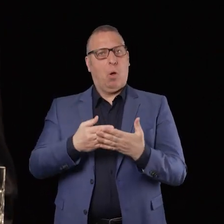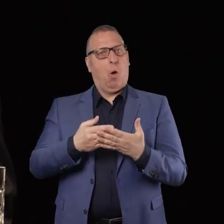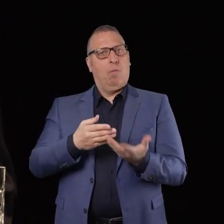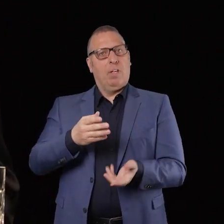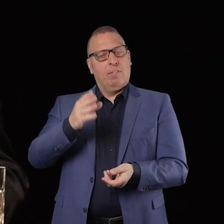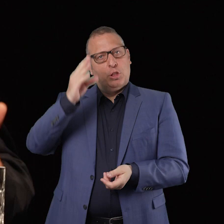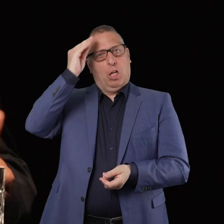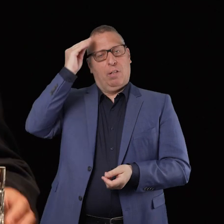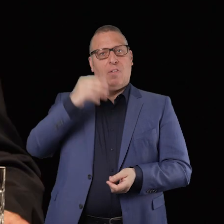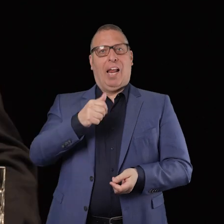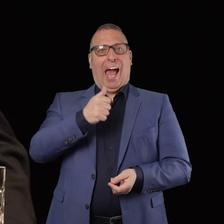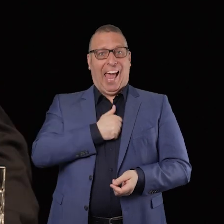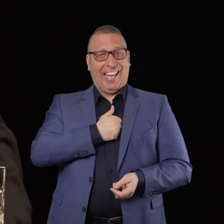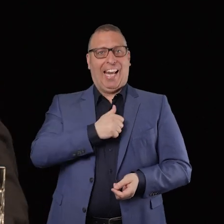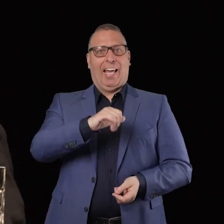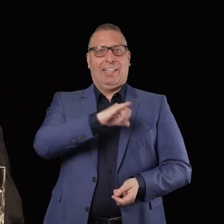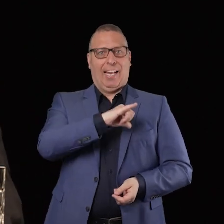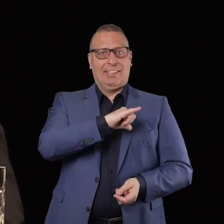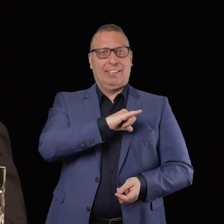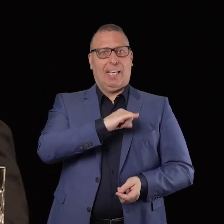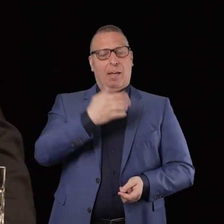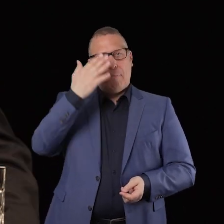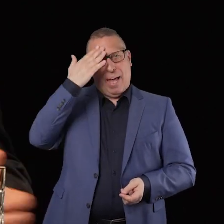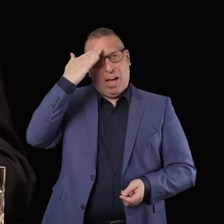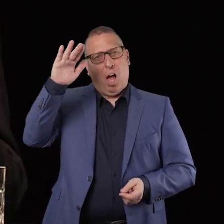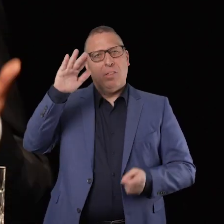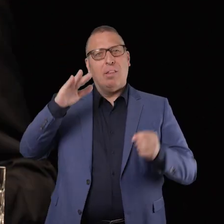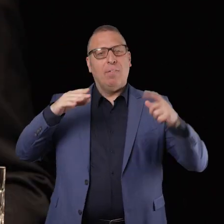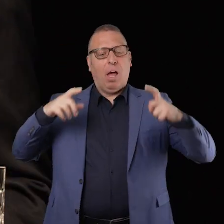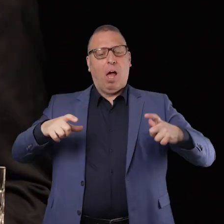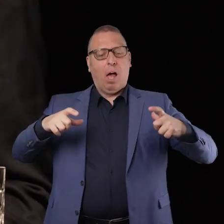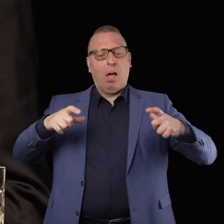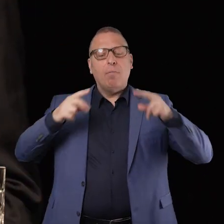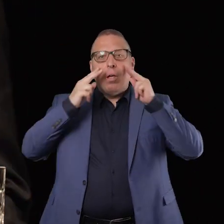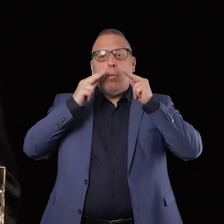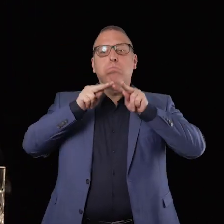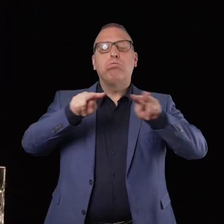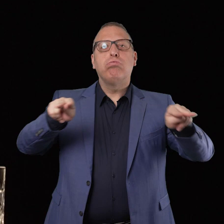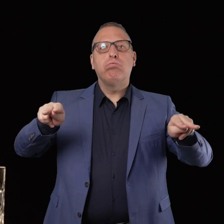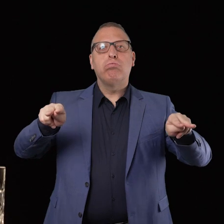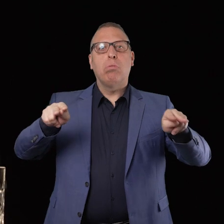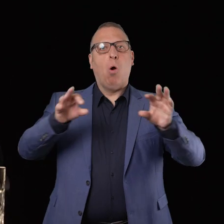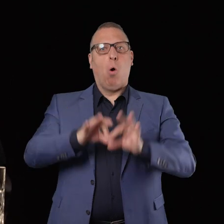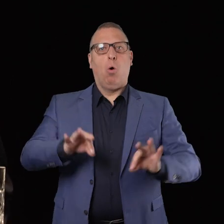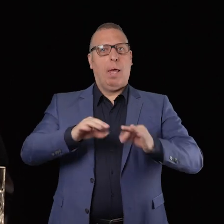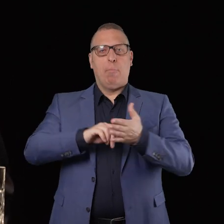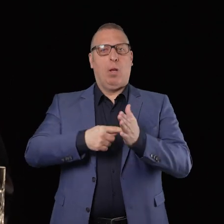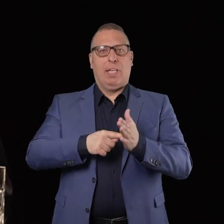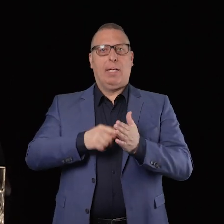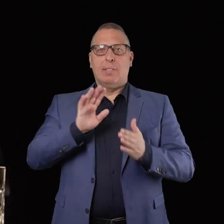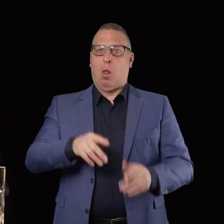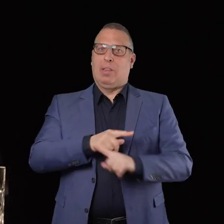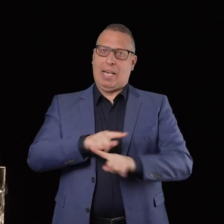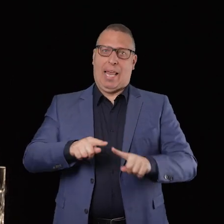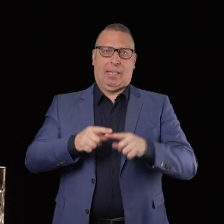wohlverstandenes Eigeninteresse, der berühmte Blick über den Tellerrand, ohne den Politik nicht auskommen